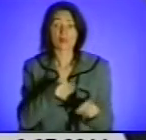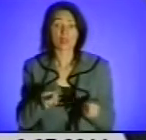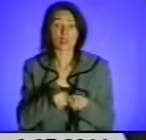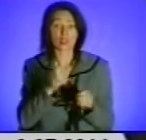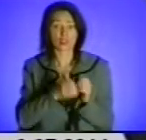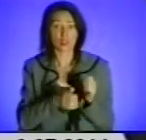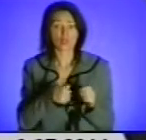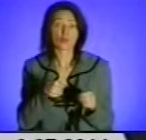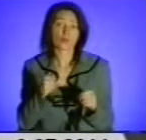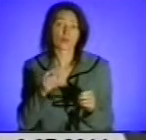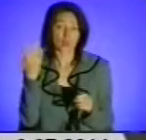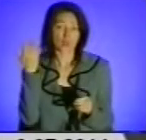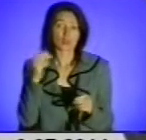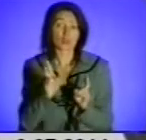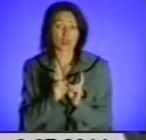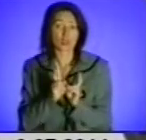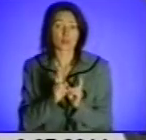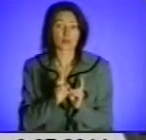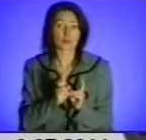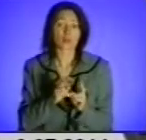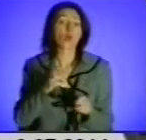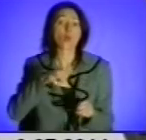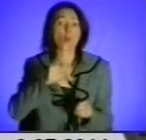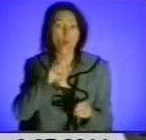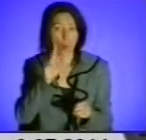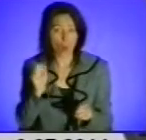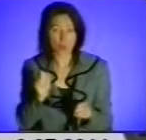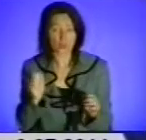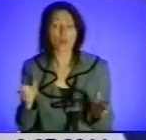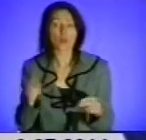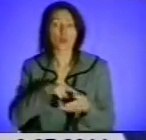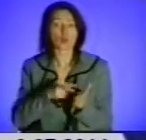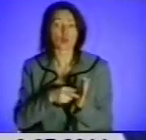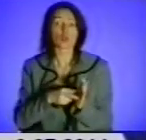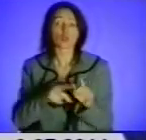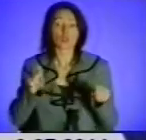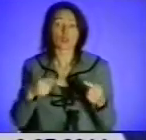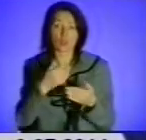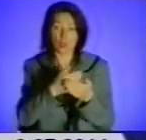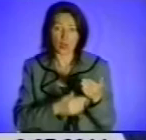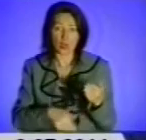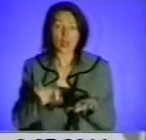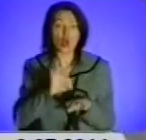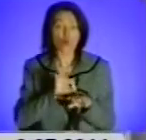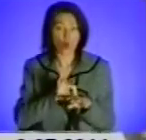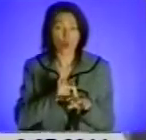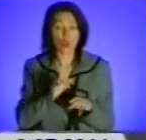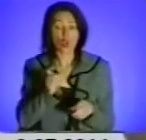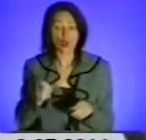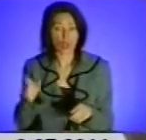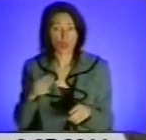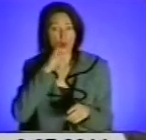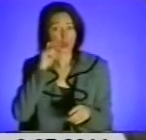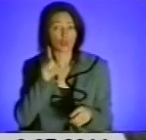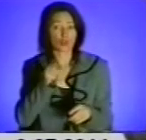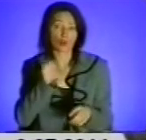раніше стикатися. Відтак, у МОЗ планують створити офіційний перелік орфанних хвороб і громадян України, що на них страждають, і